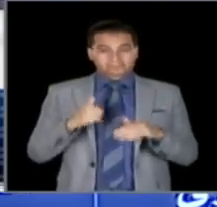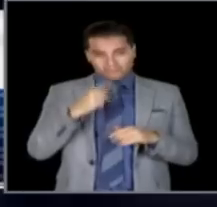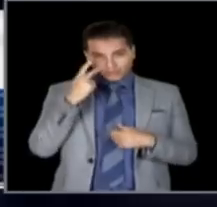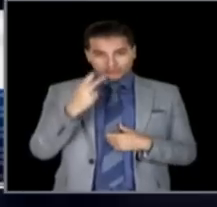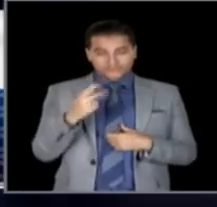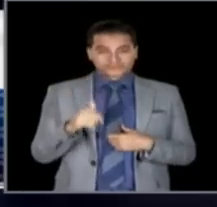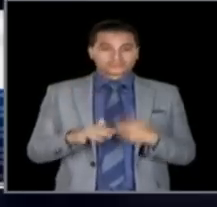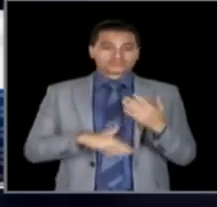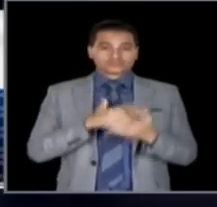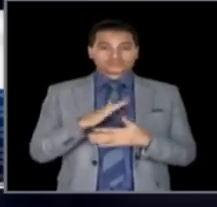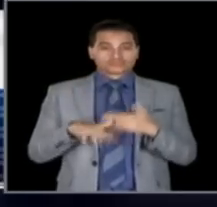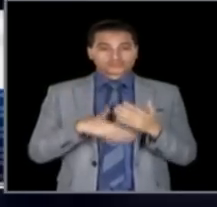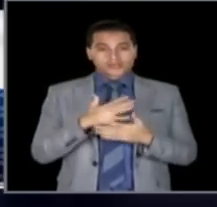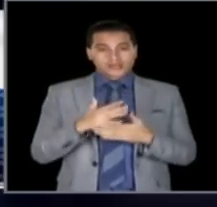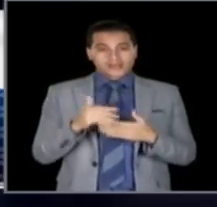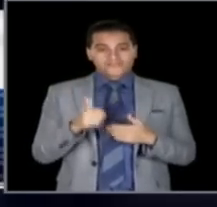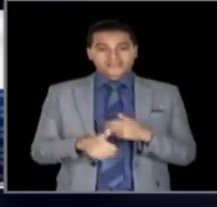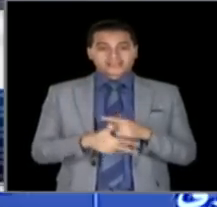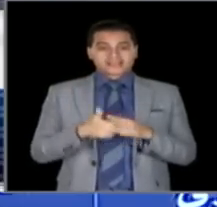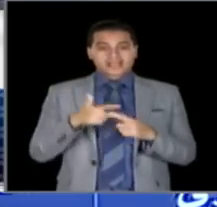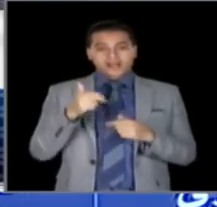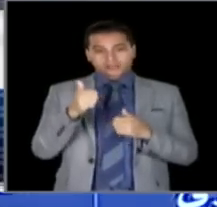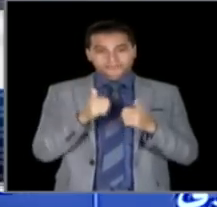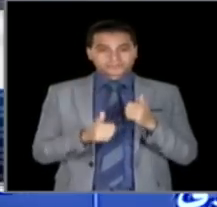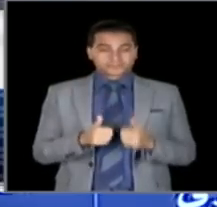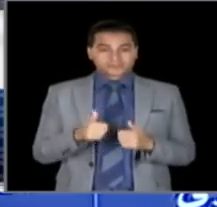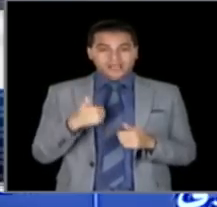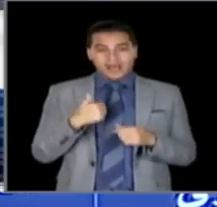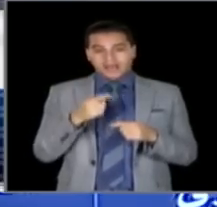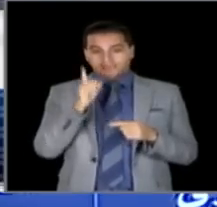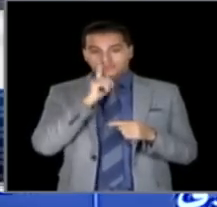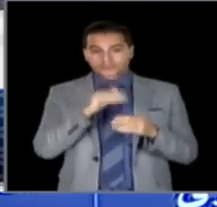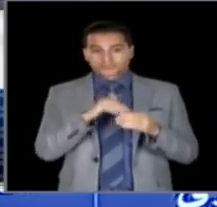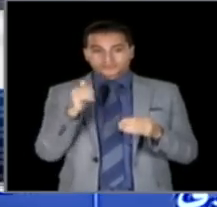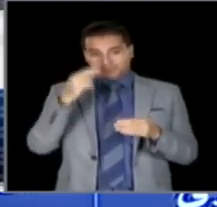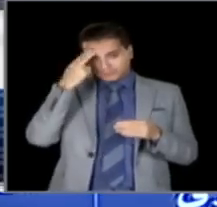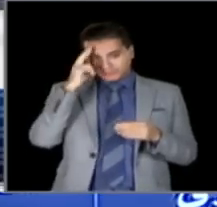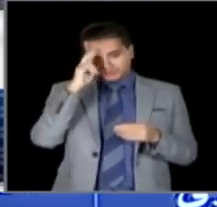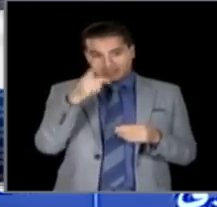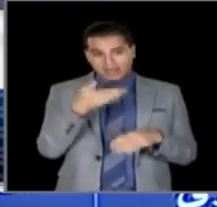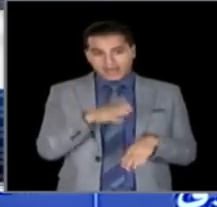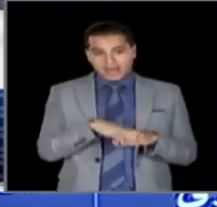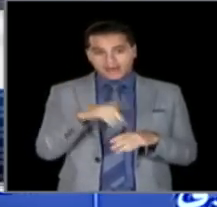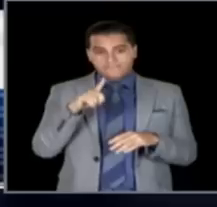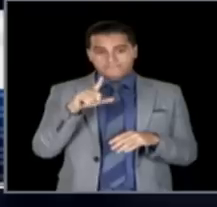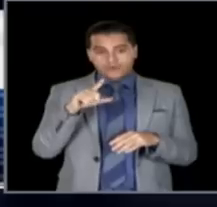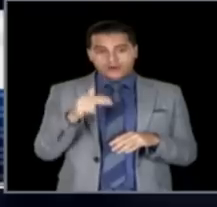ولكن عندنا مشكله في ثلاث اختيارات. استبعدنا ايه في الاول؟